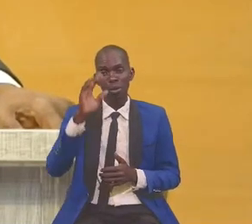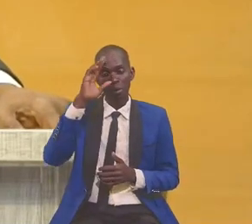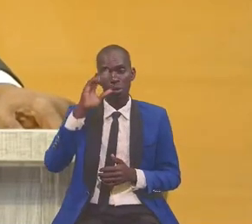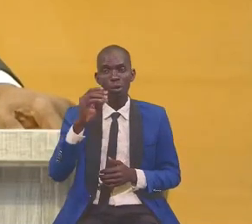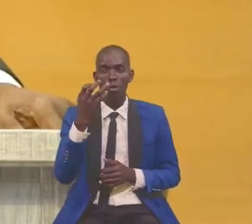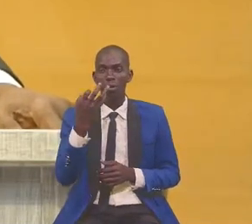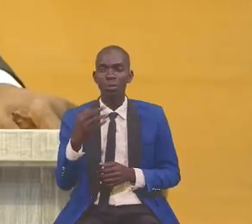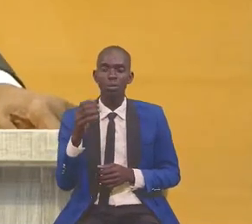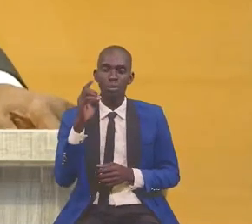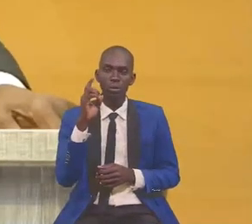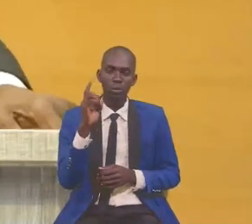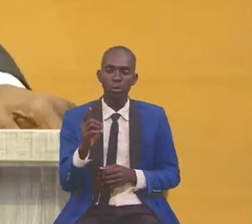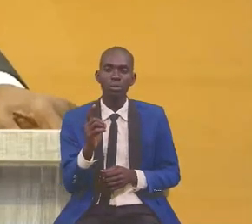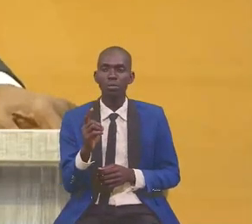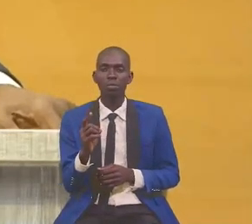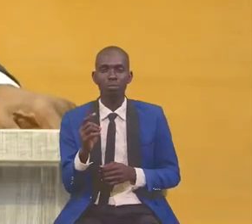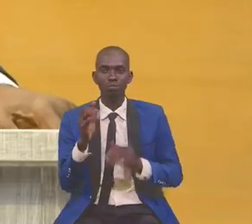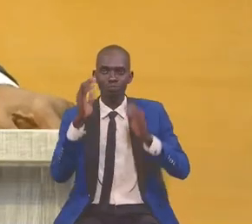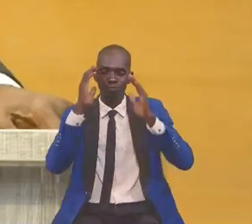Homme d'une seule préoccupation,